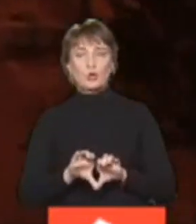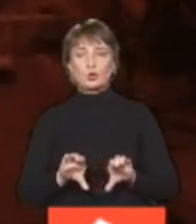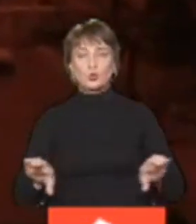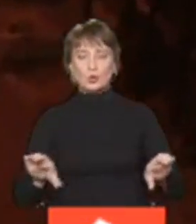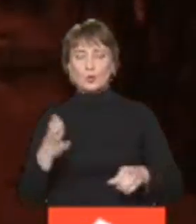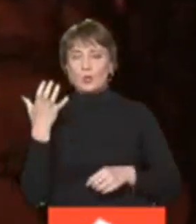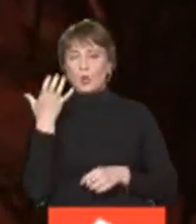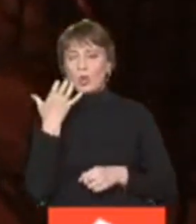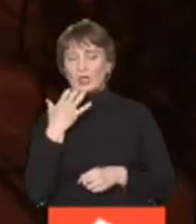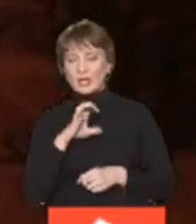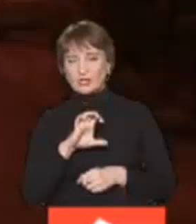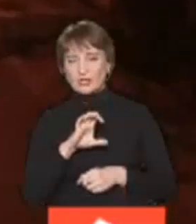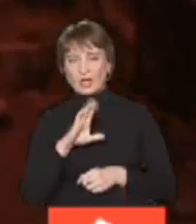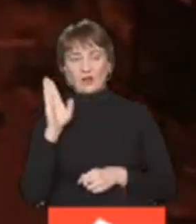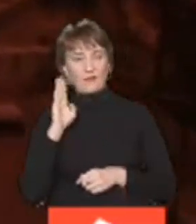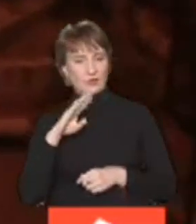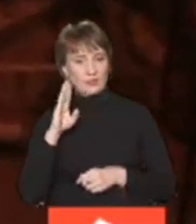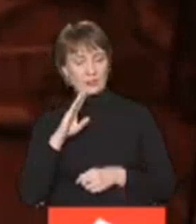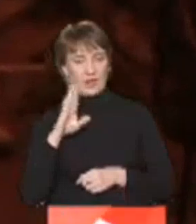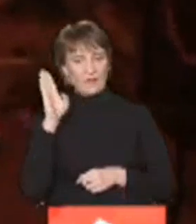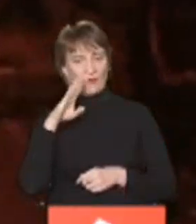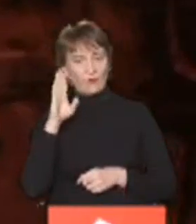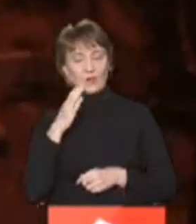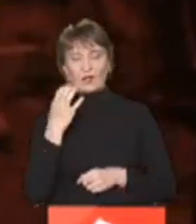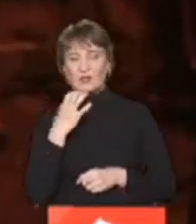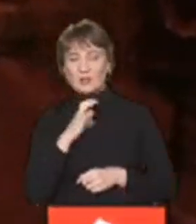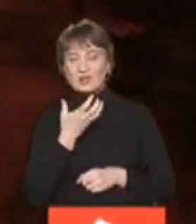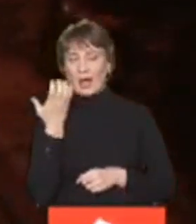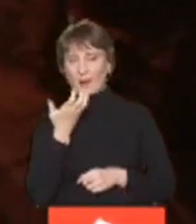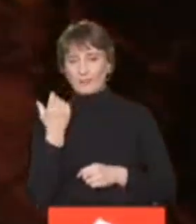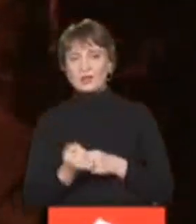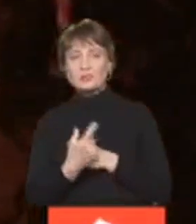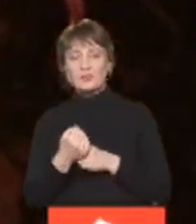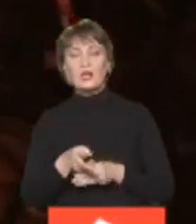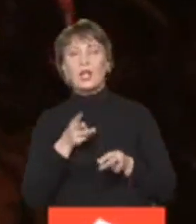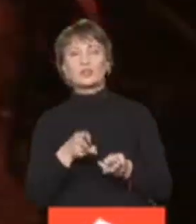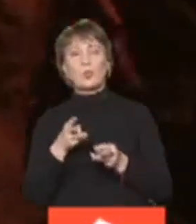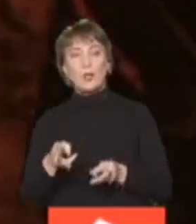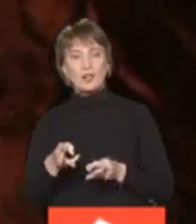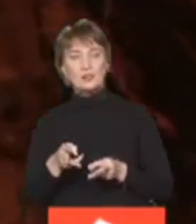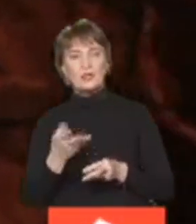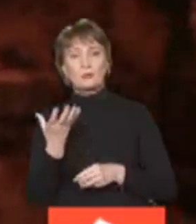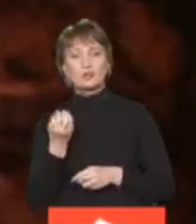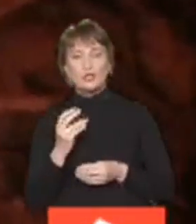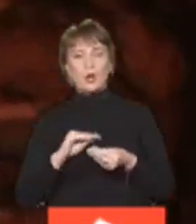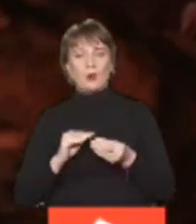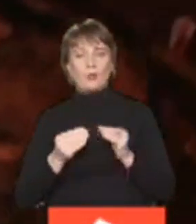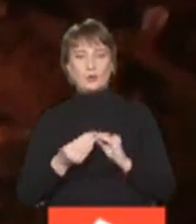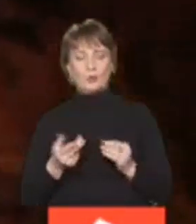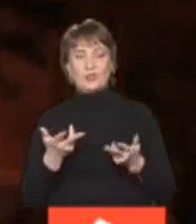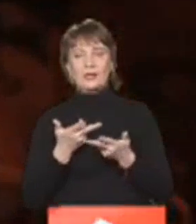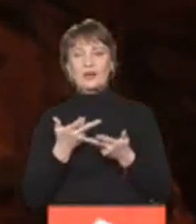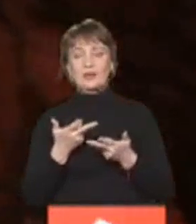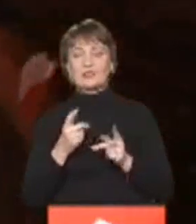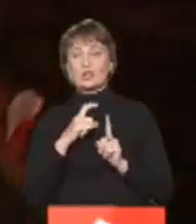гарячого водопостачання, тобто вода тепла з'явилася, а от з опаленням ще проблеми, оскільки, за